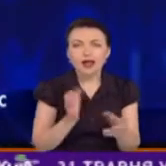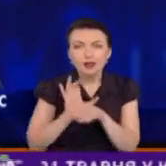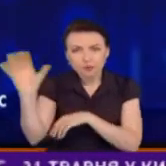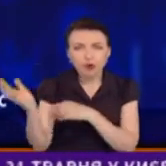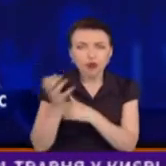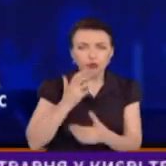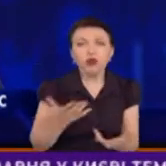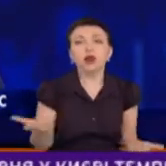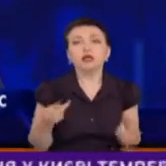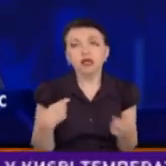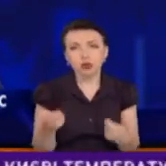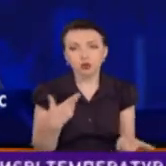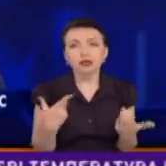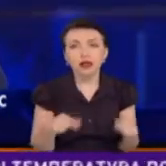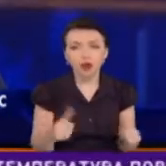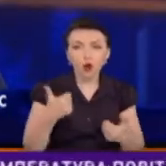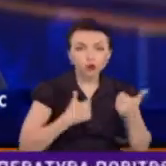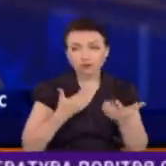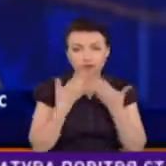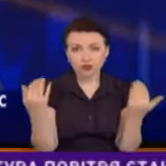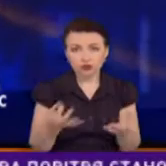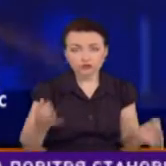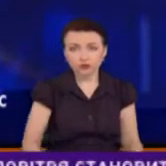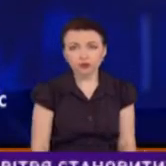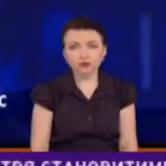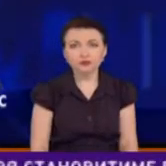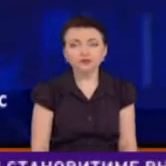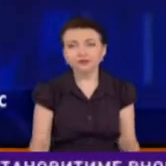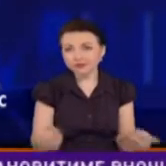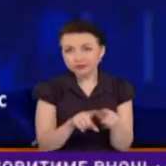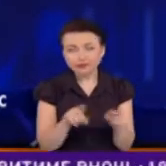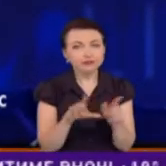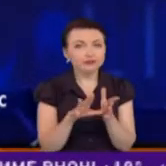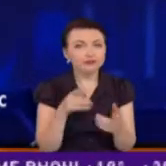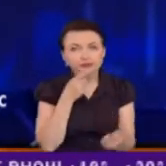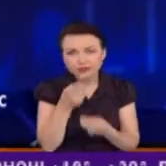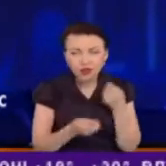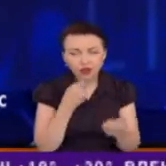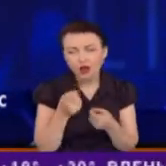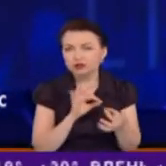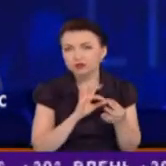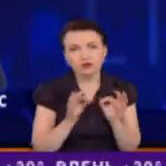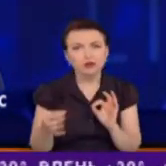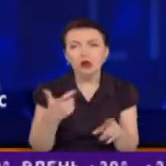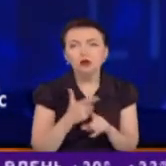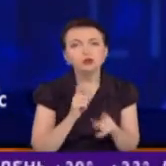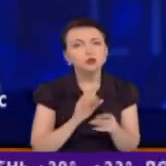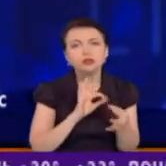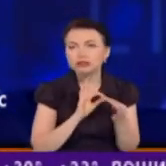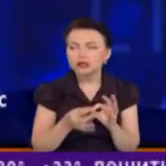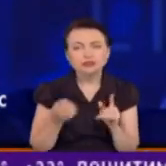Ну, який ринок? Ну, яка? Що там? І так само тут деталі, вони складні ці деталі. Це дуже складний,